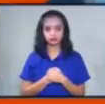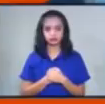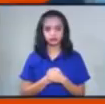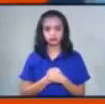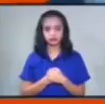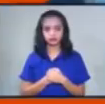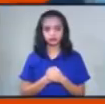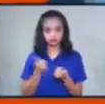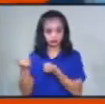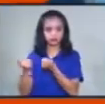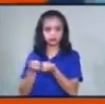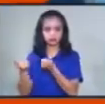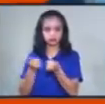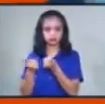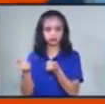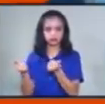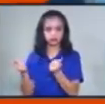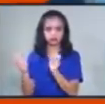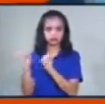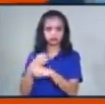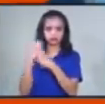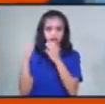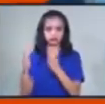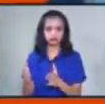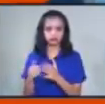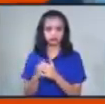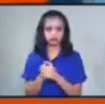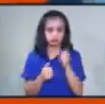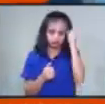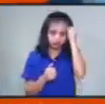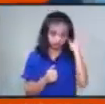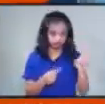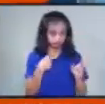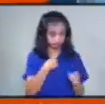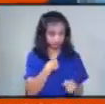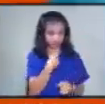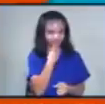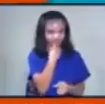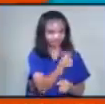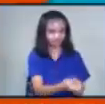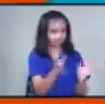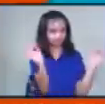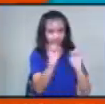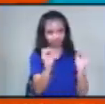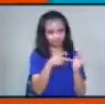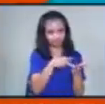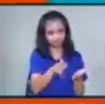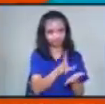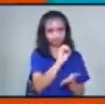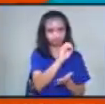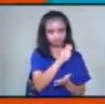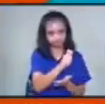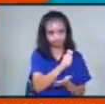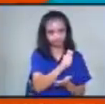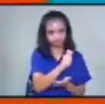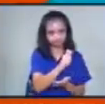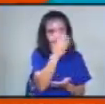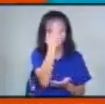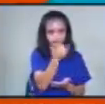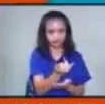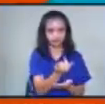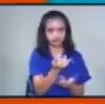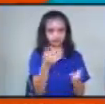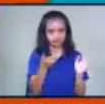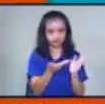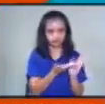Yung admin officer kasi nakakaalam yun, sir. Sir, ito ang sasabihin ko sa'yo, sir, ha? Wala pong bayad yung kanilang OT dahil